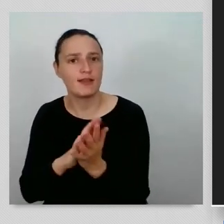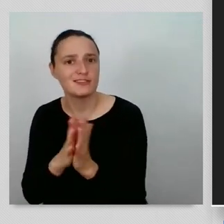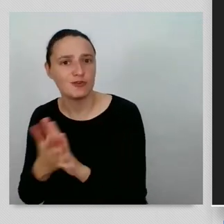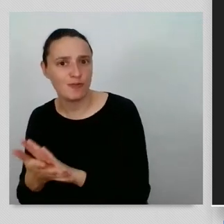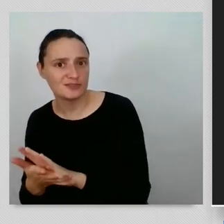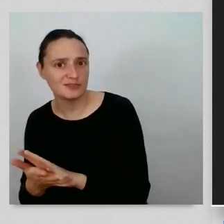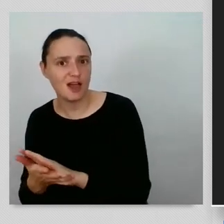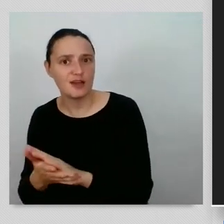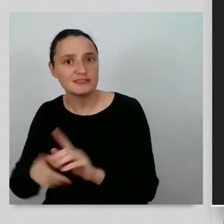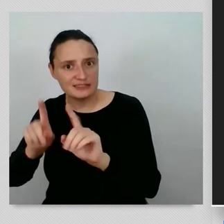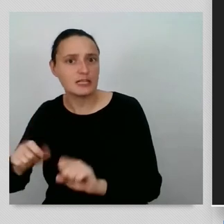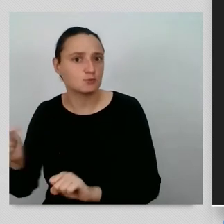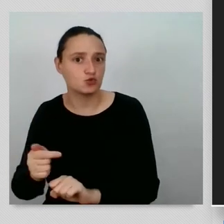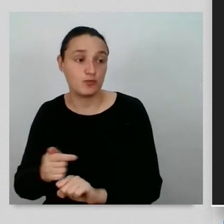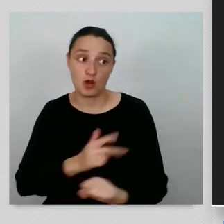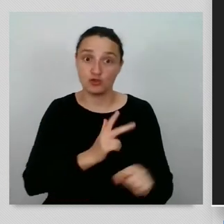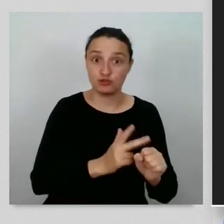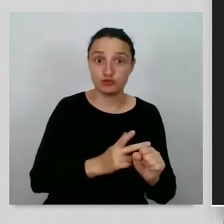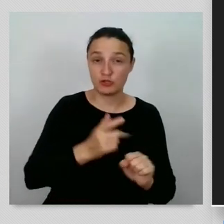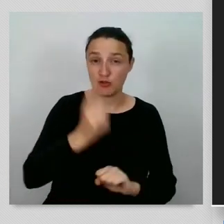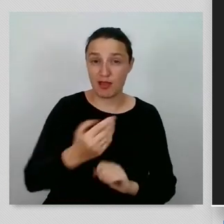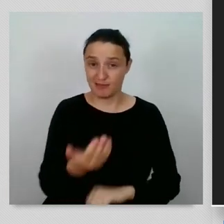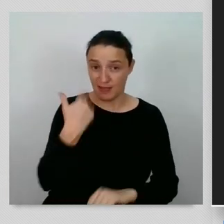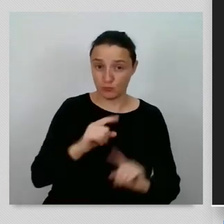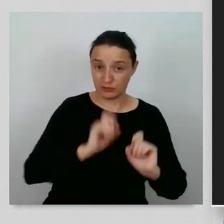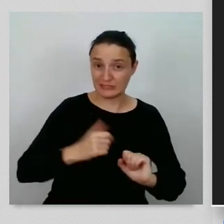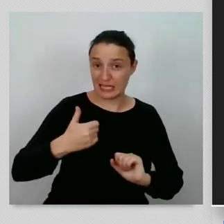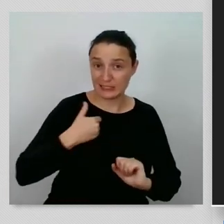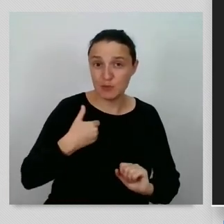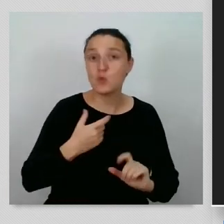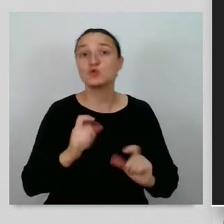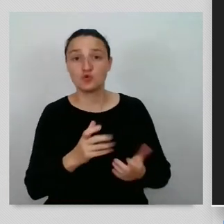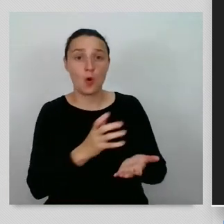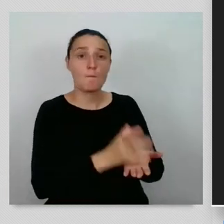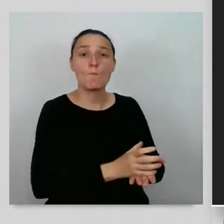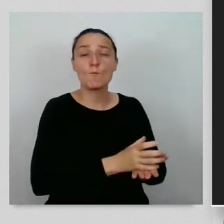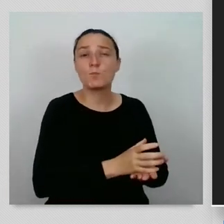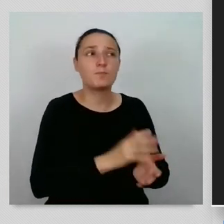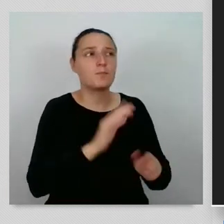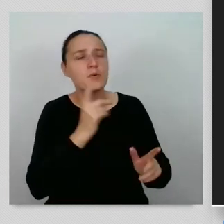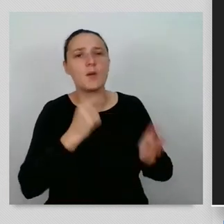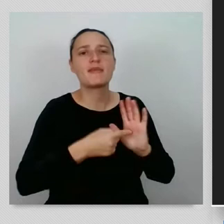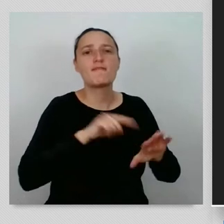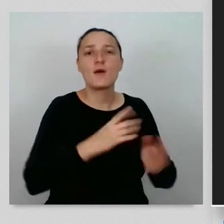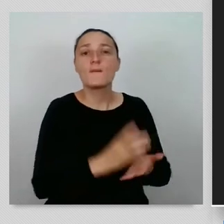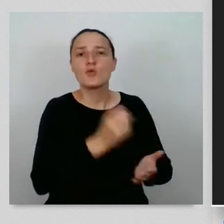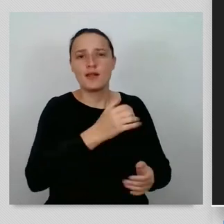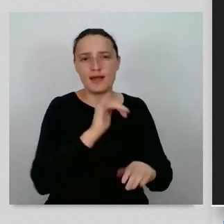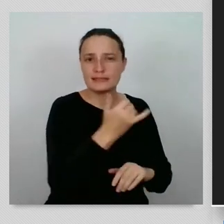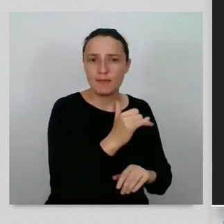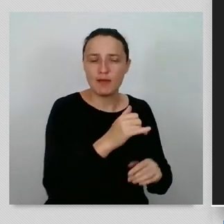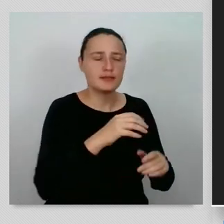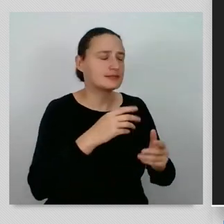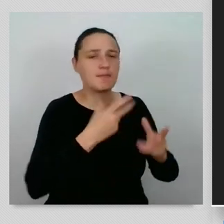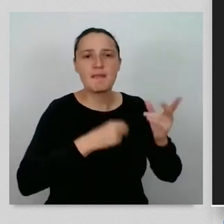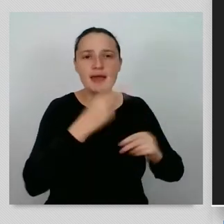30 lat temu od tego, gdzie modelem, od którego odchodziliśmy, była butelka z mlekiem podstawiona pod dom. Zamieniliśmy ją na